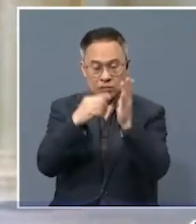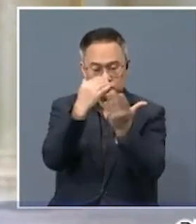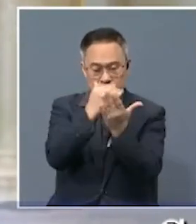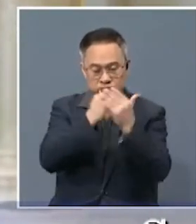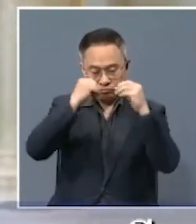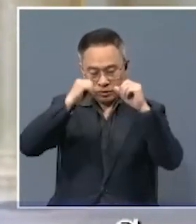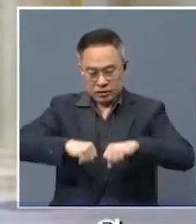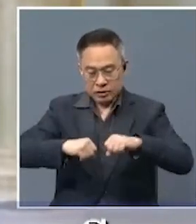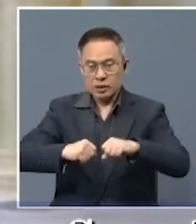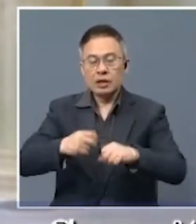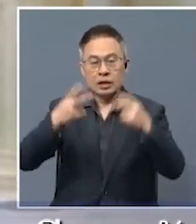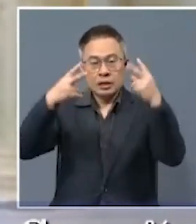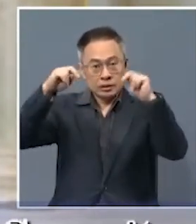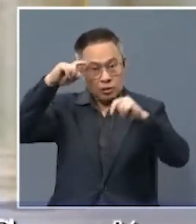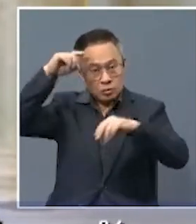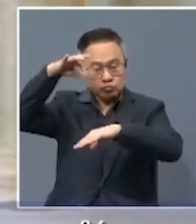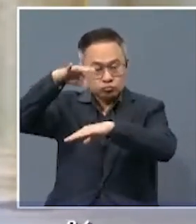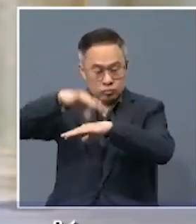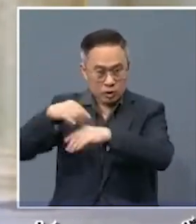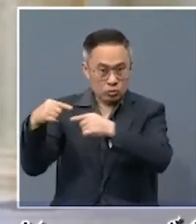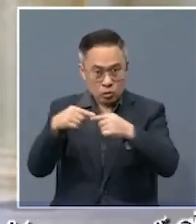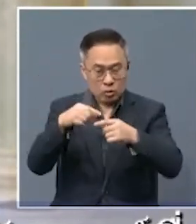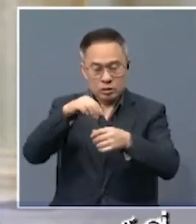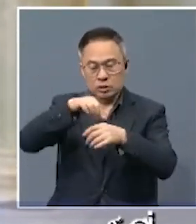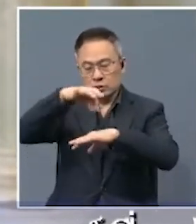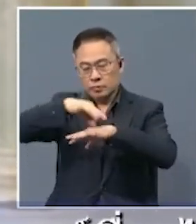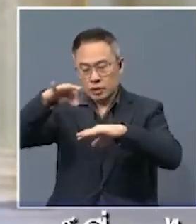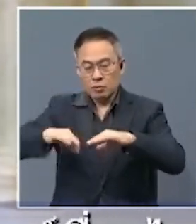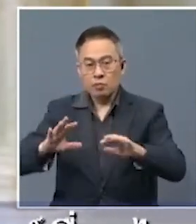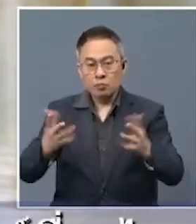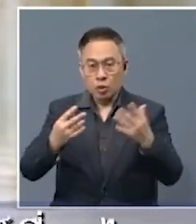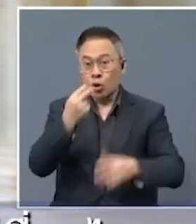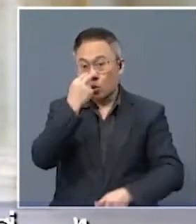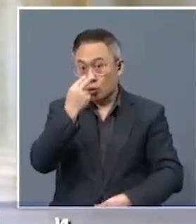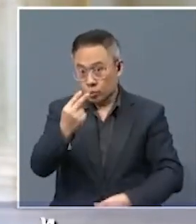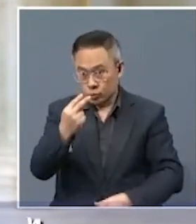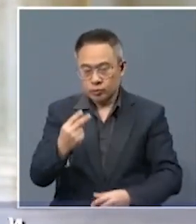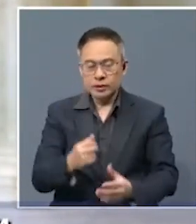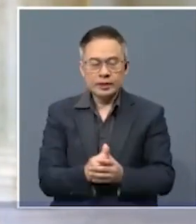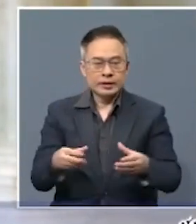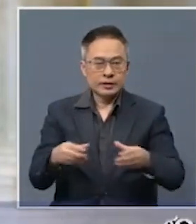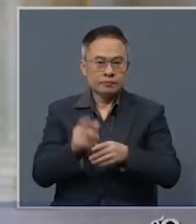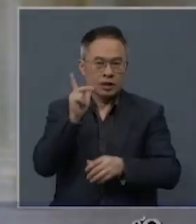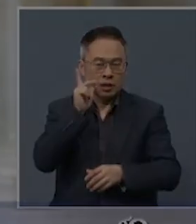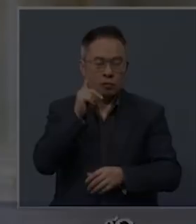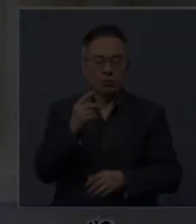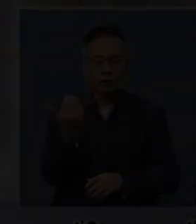ทวีศิลป์จะอยู่ในตำแหน่งต่อไปหรือไม่ทีมข่าวการเมืองททบ 5รายงาน